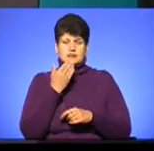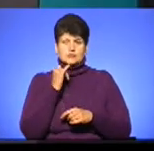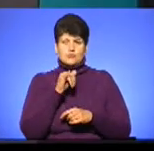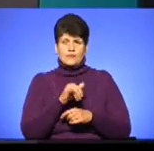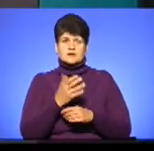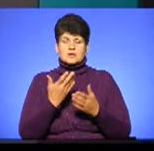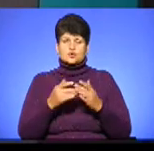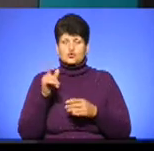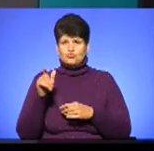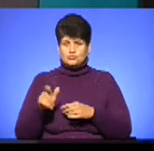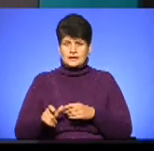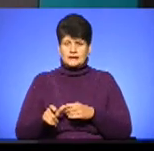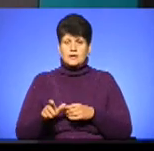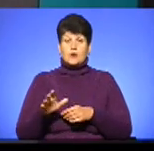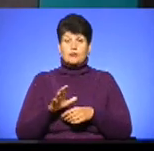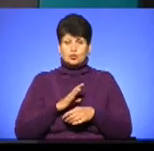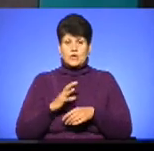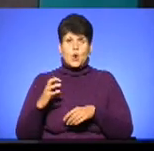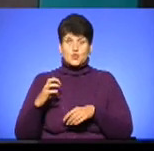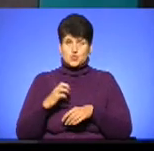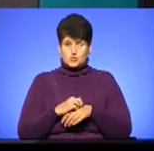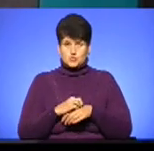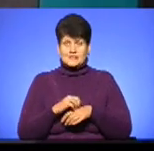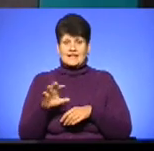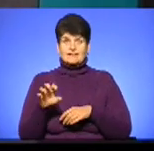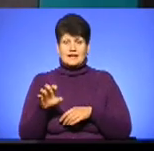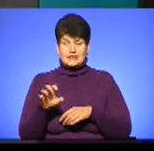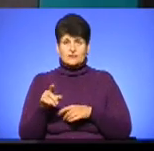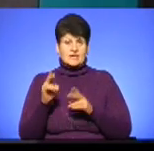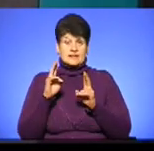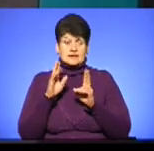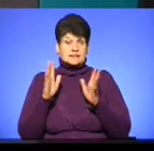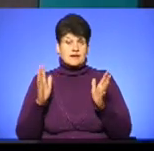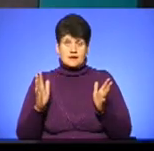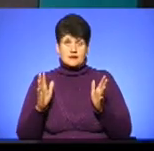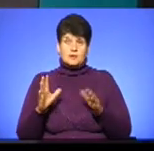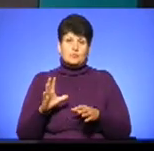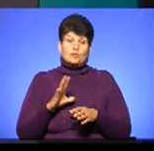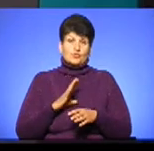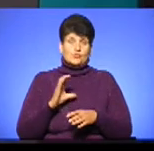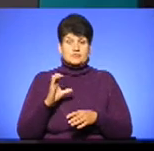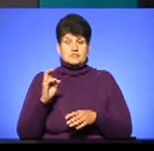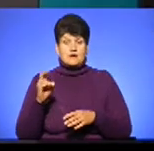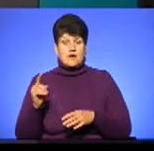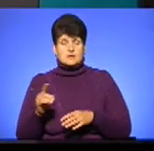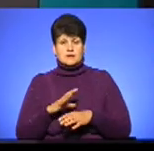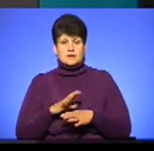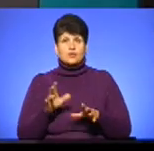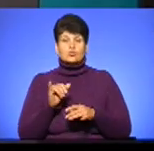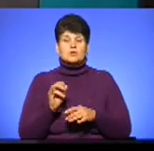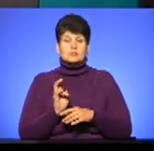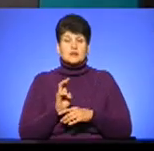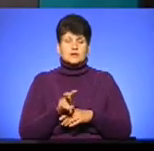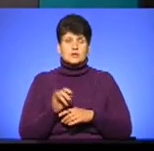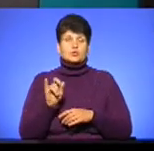людина була укушена, скажімо так, твариною, і вона не знає, чи був у тварини сказ, чи не був, куди її звертатися, до